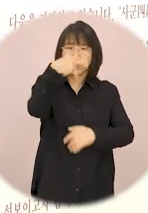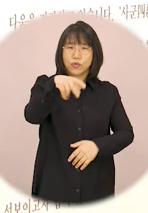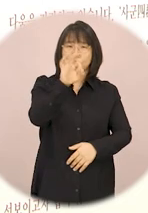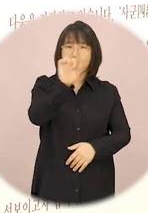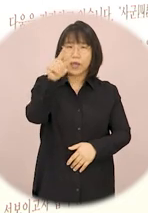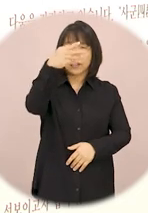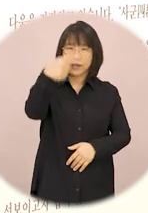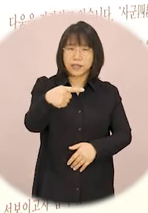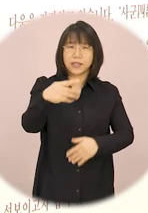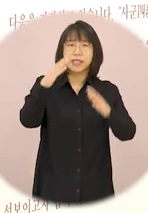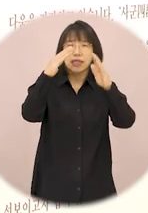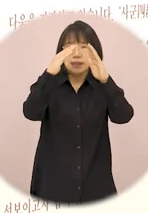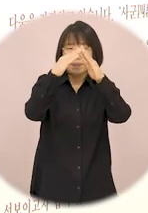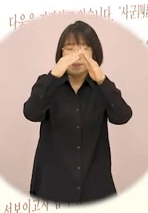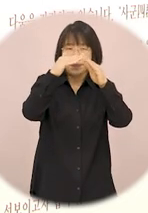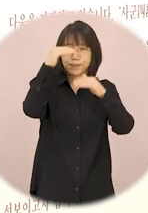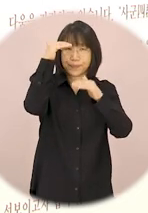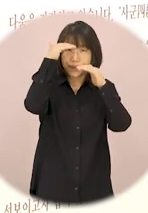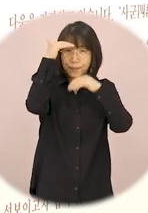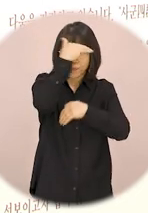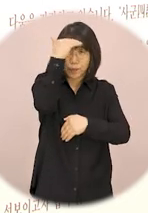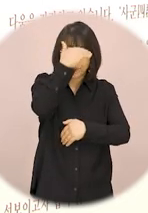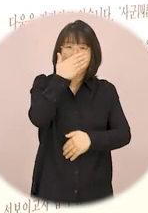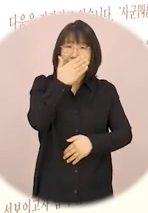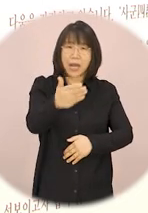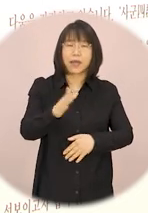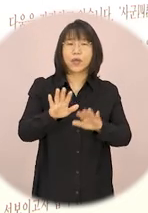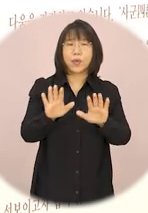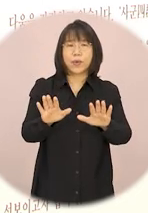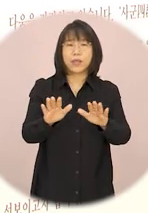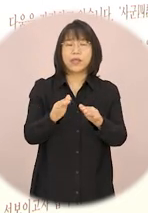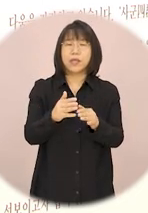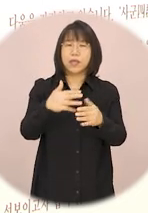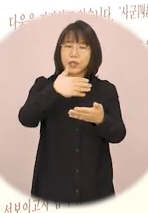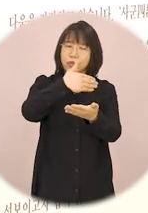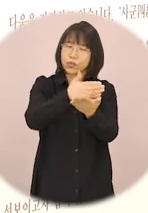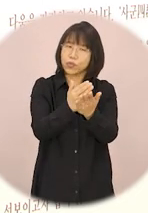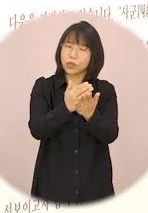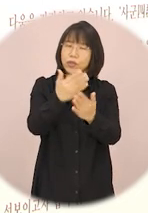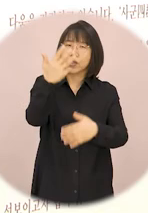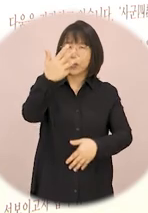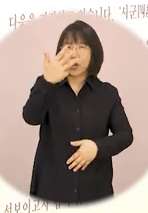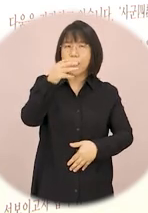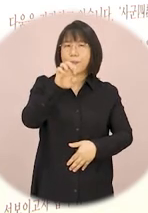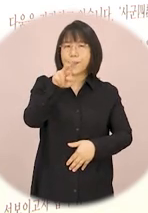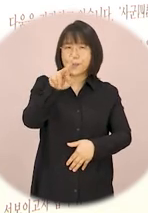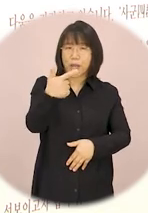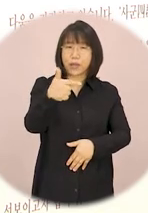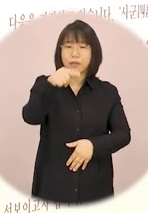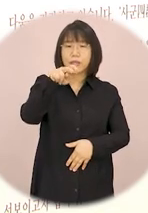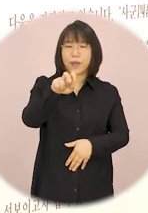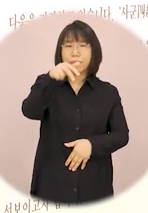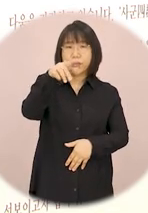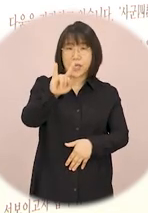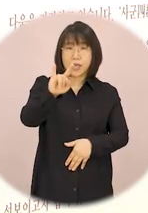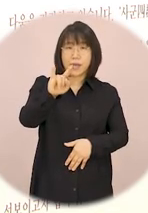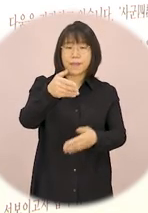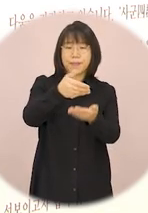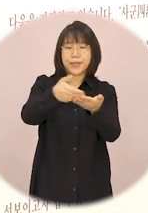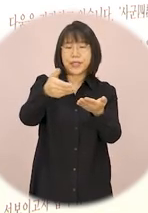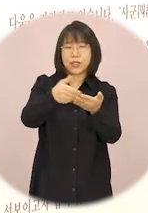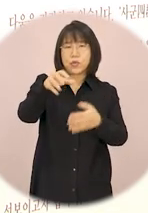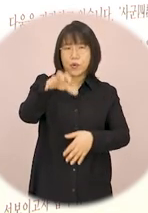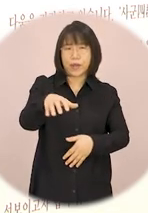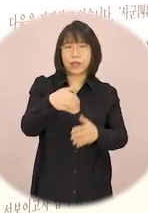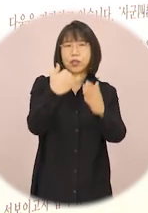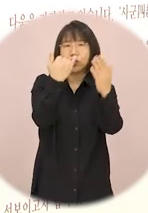집 꼭 전이 오는 12월까지 총 8 편 겸 제 정상 미술관 유튜브를